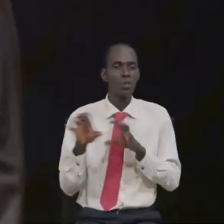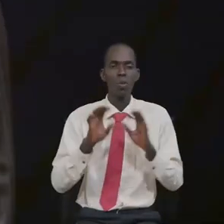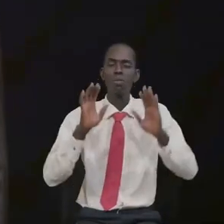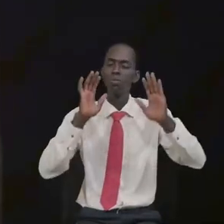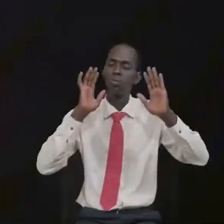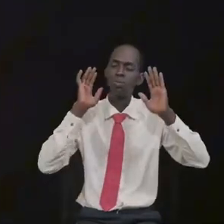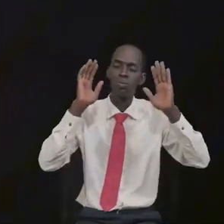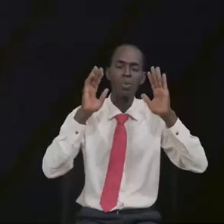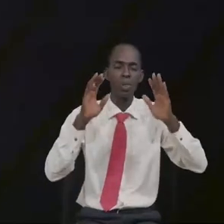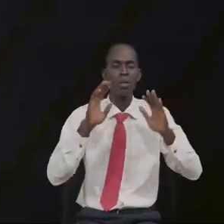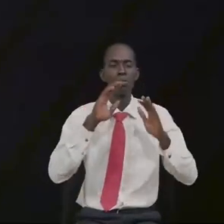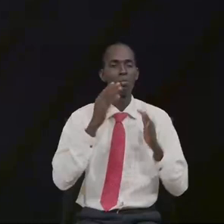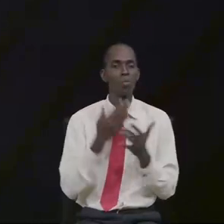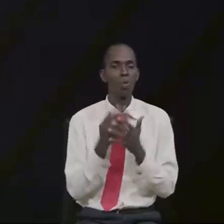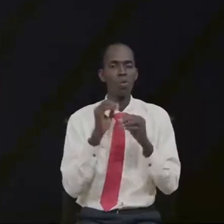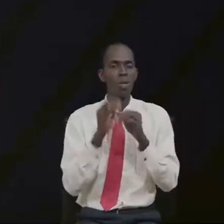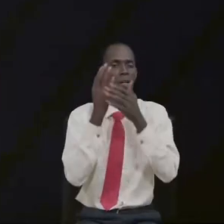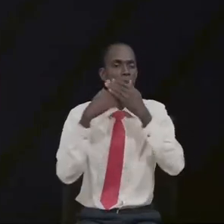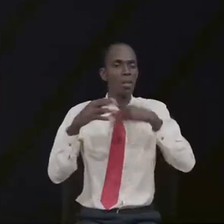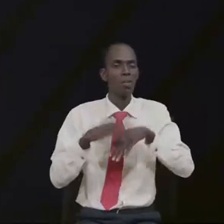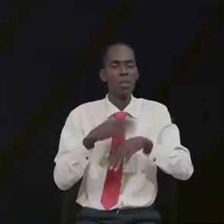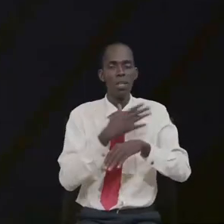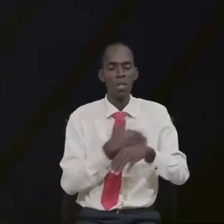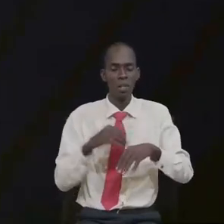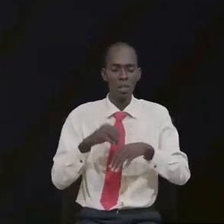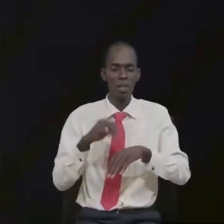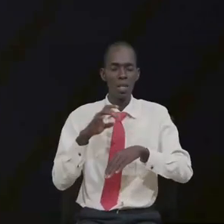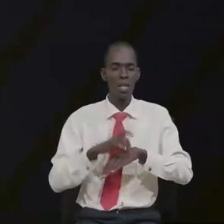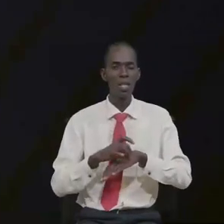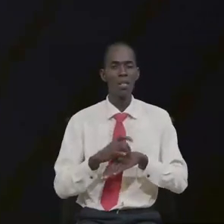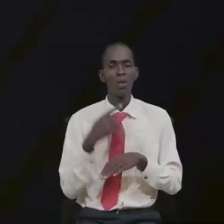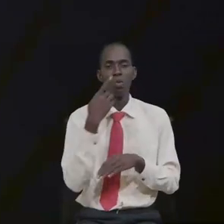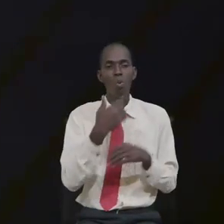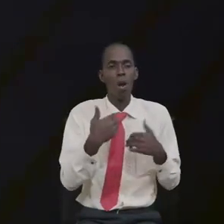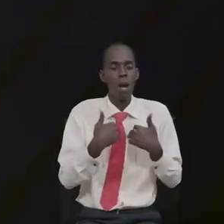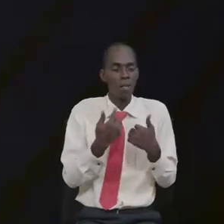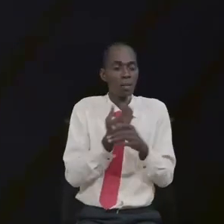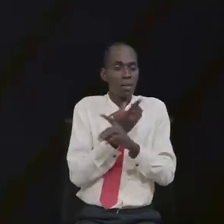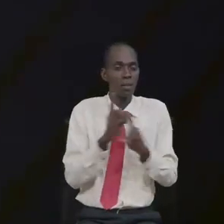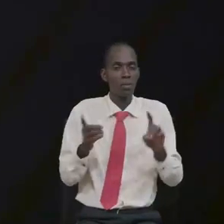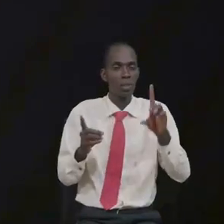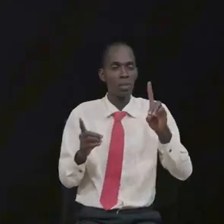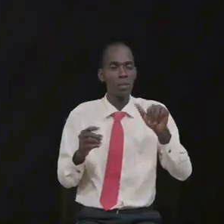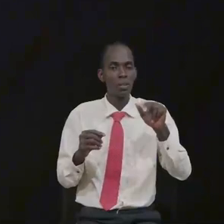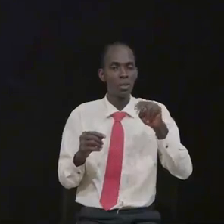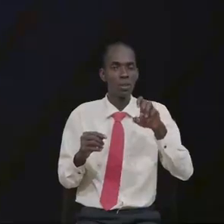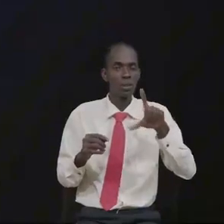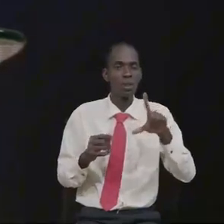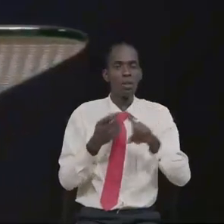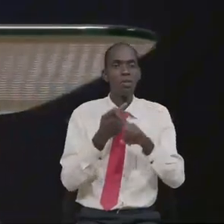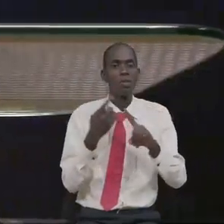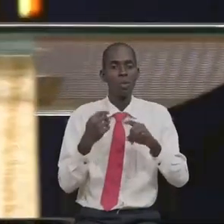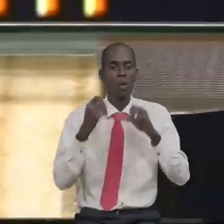des prodiges dans les cieux et sur la terre. C'est lui qui a délivré Daniel de la puissance des